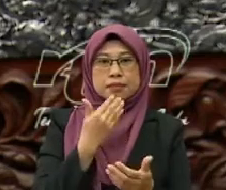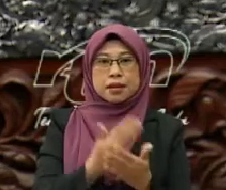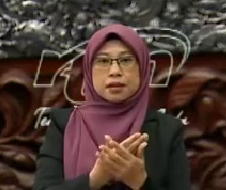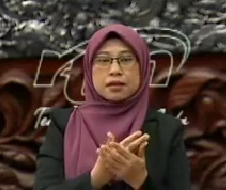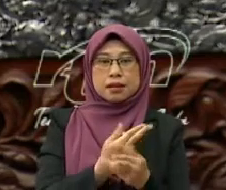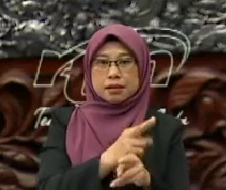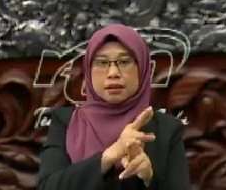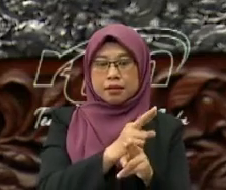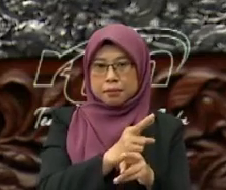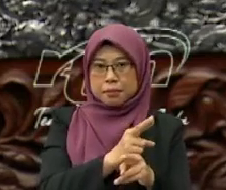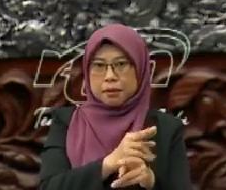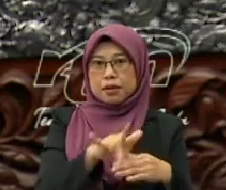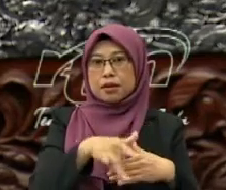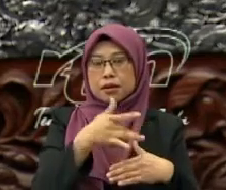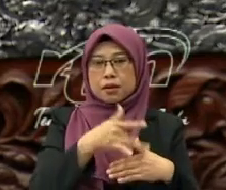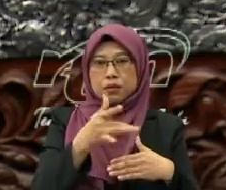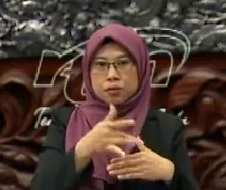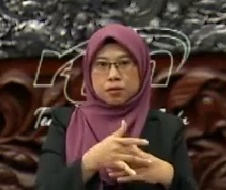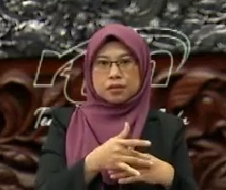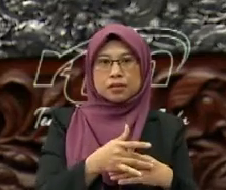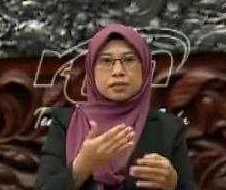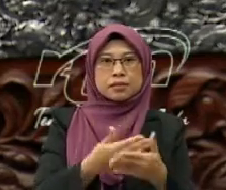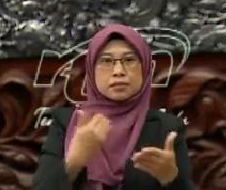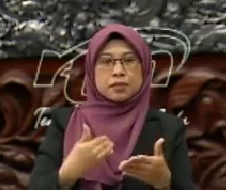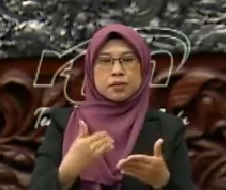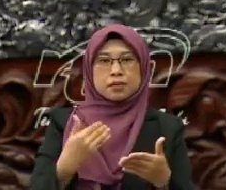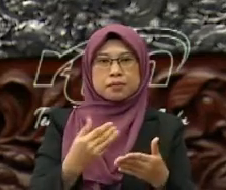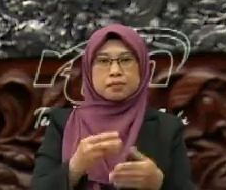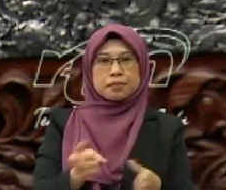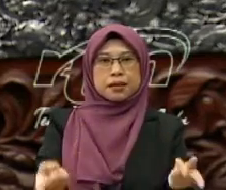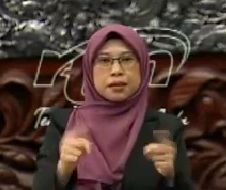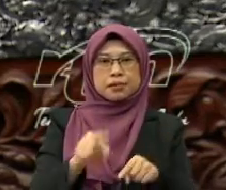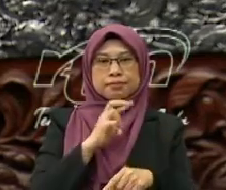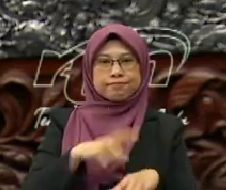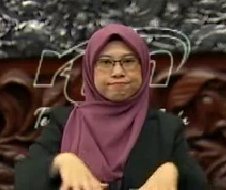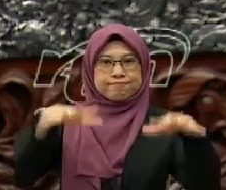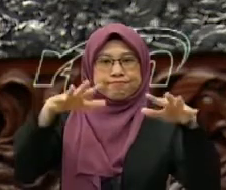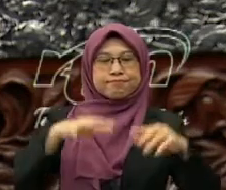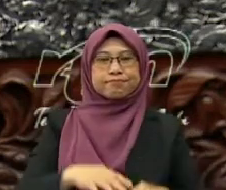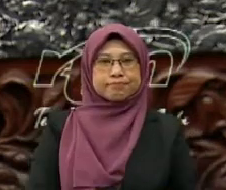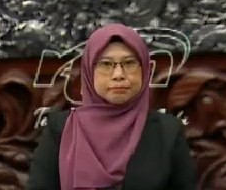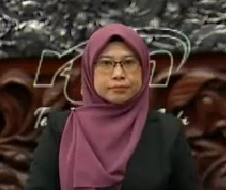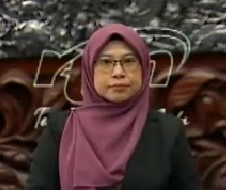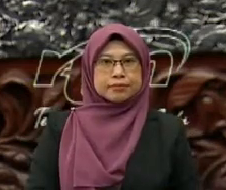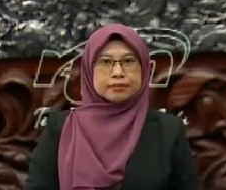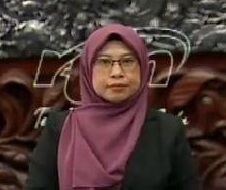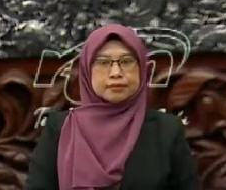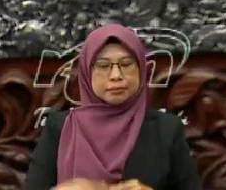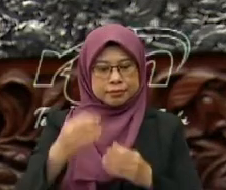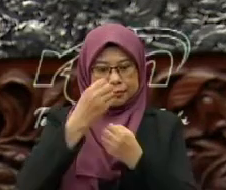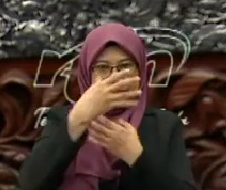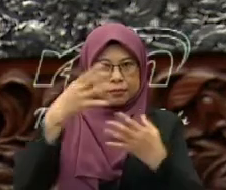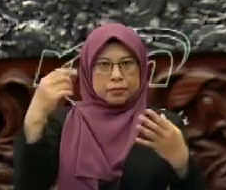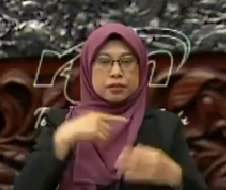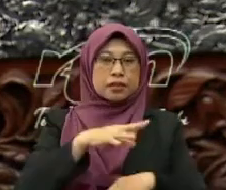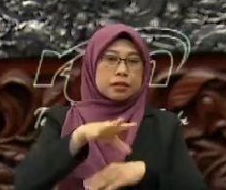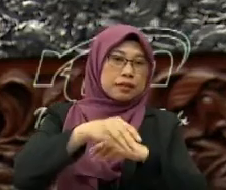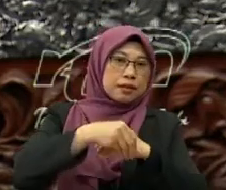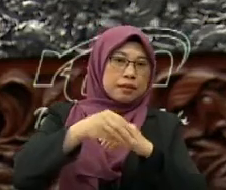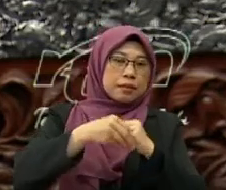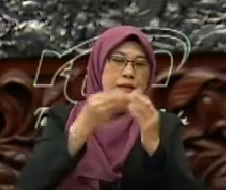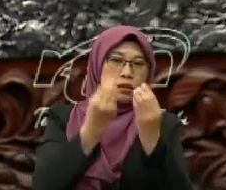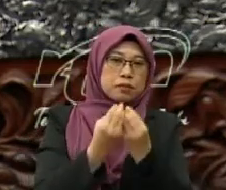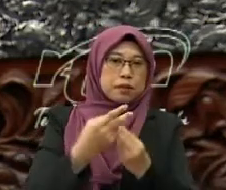awal sebelum berlakunya musim tengkujuh pada tahun ini dengan sehubungan dengan itu untuk malu-man kita juga menambahkan